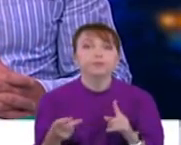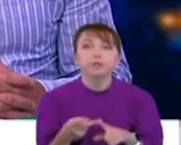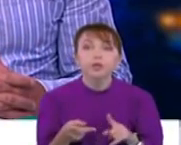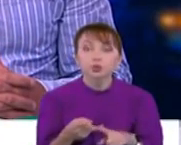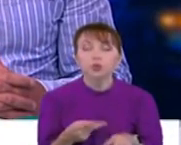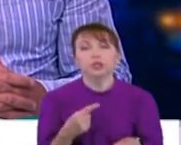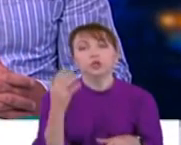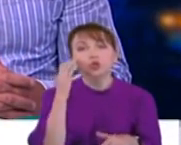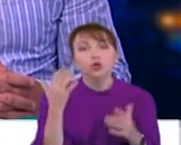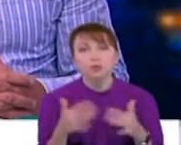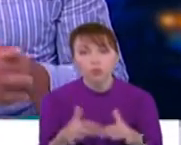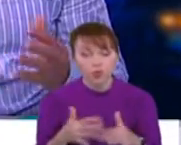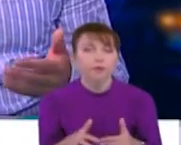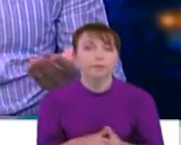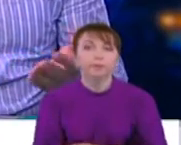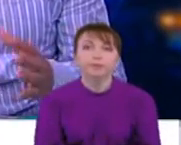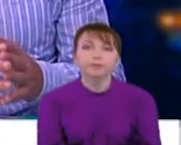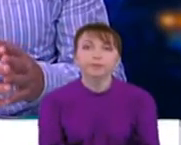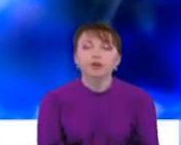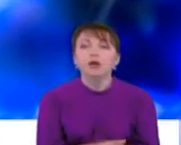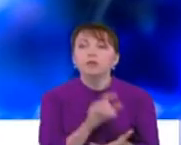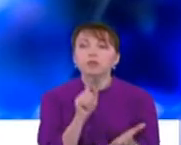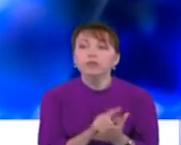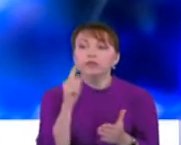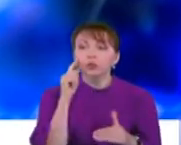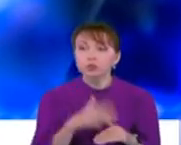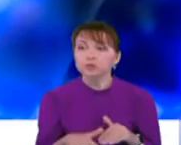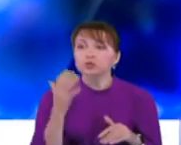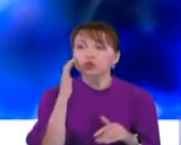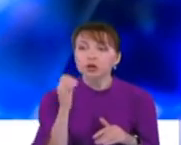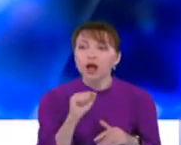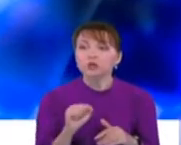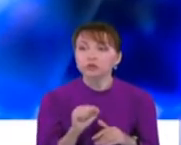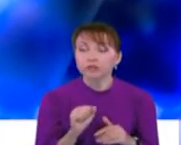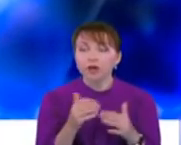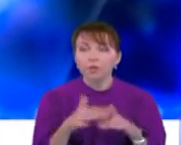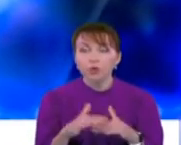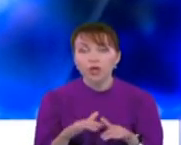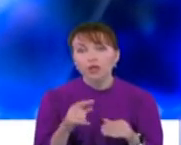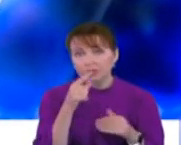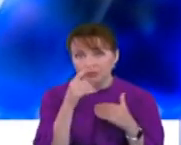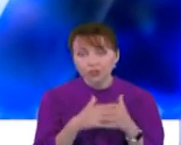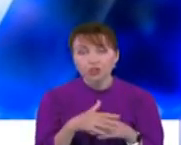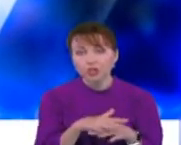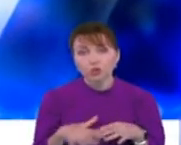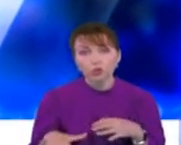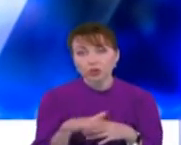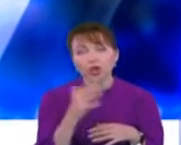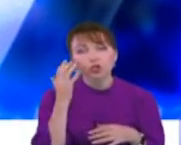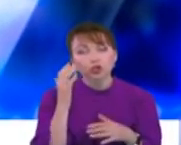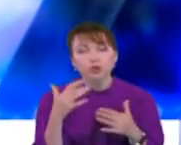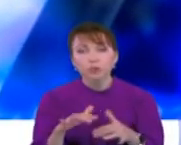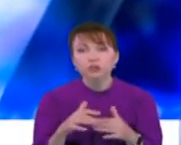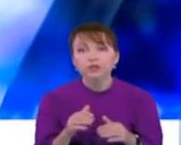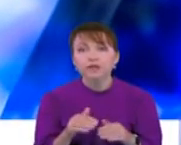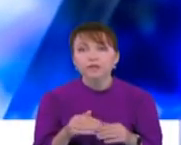що стосується Чорного моря, ми повинні розуміти, що Чорне Азовське море – це є ближня зона відповідальності Чорноморського флоту